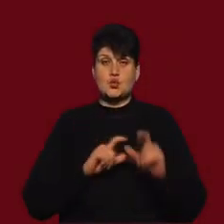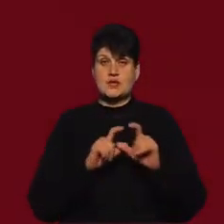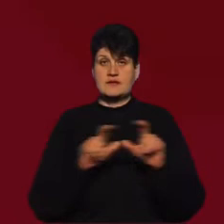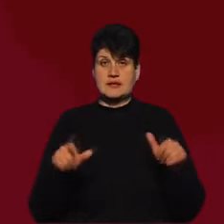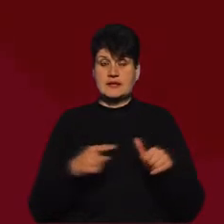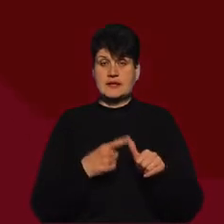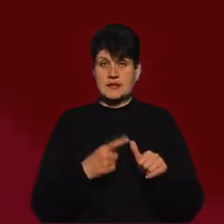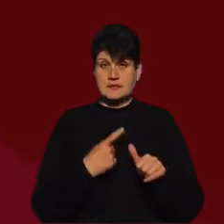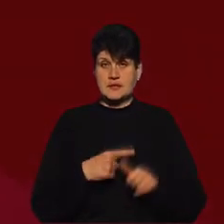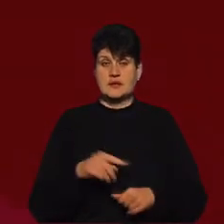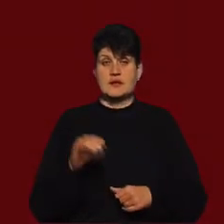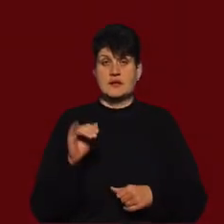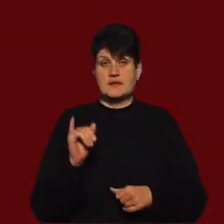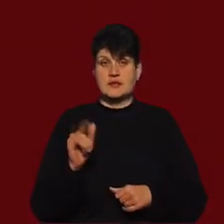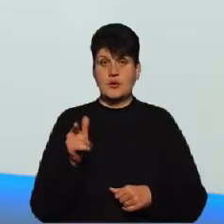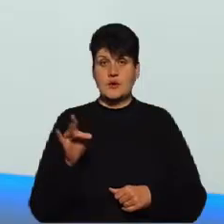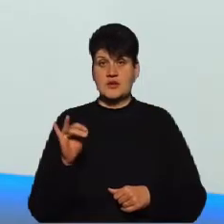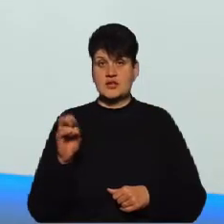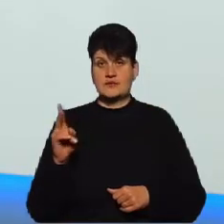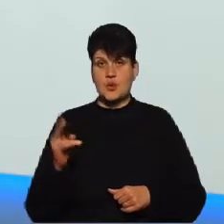Івана Горбачевського.